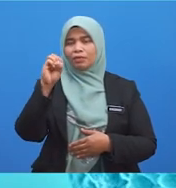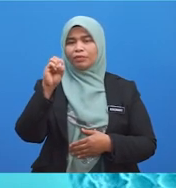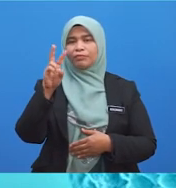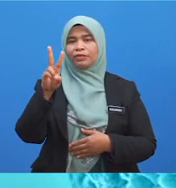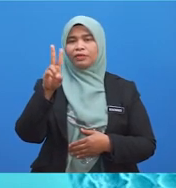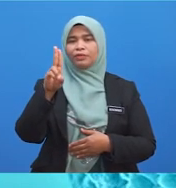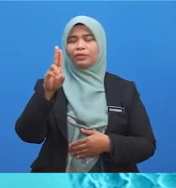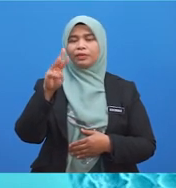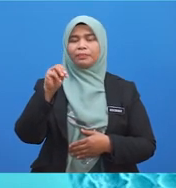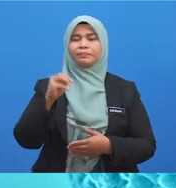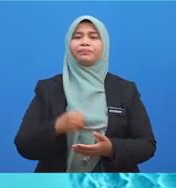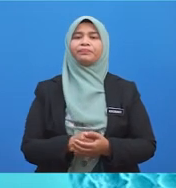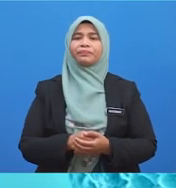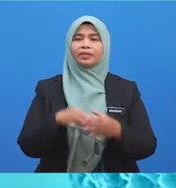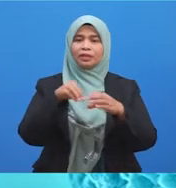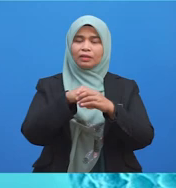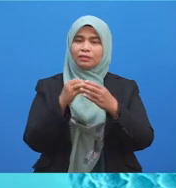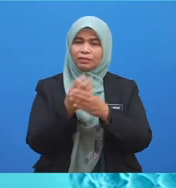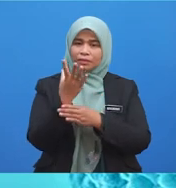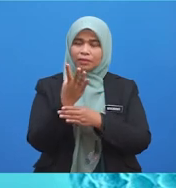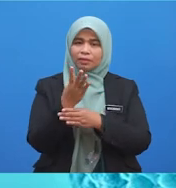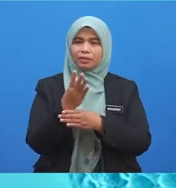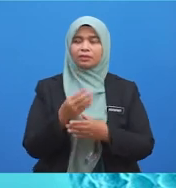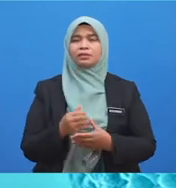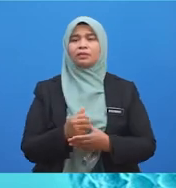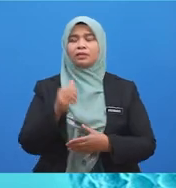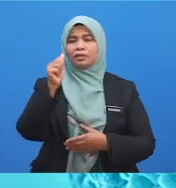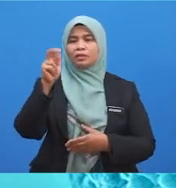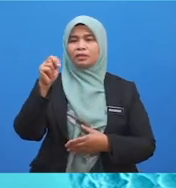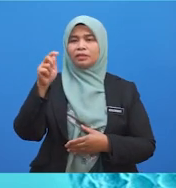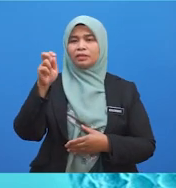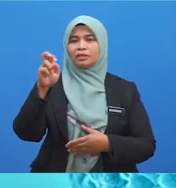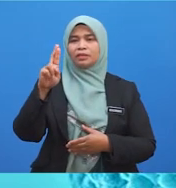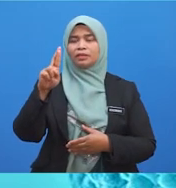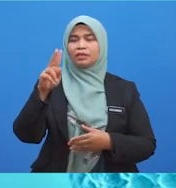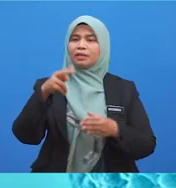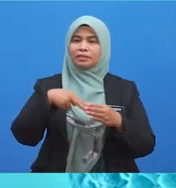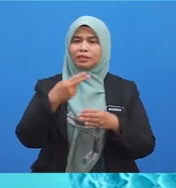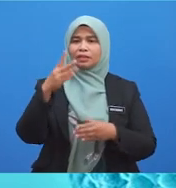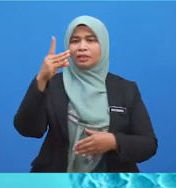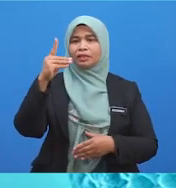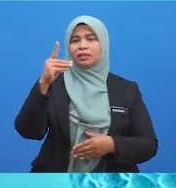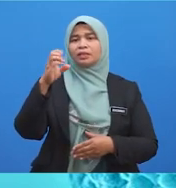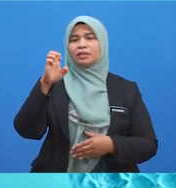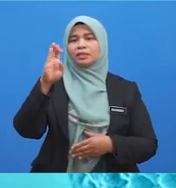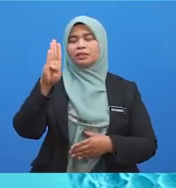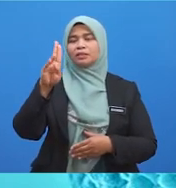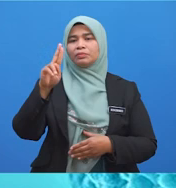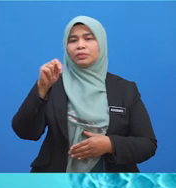Dalam tumbuhan pula, anter menghasilkan debunga haploid yang